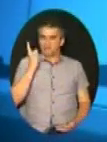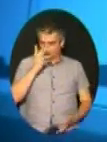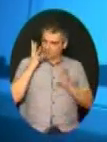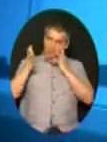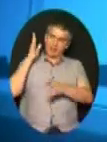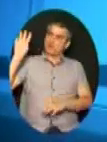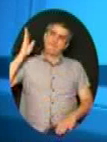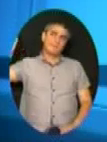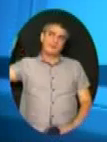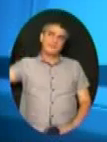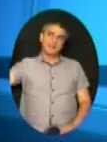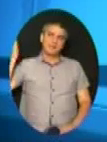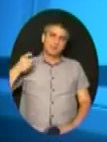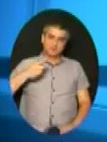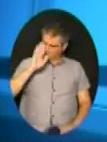חדשות,